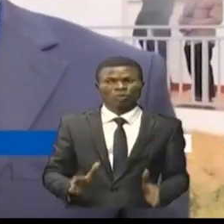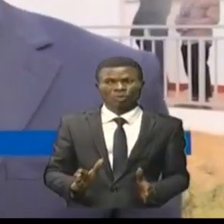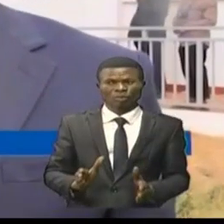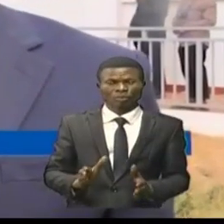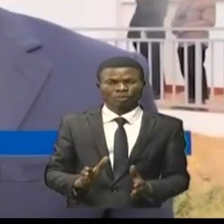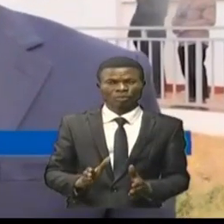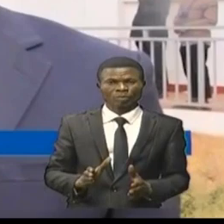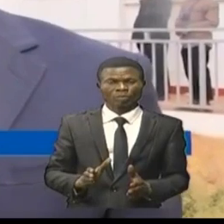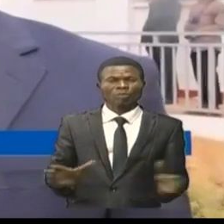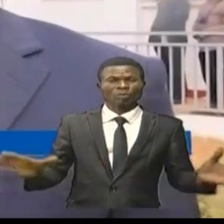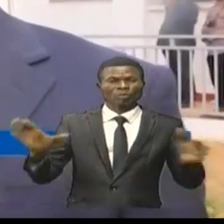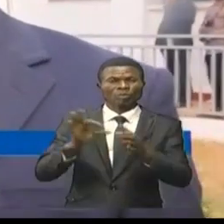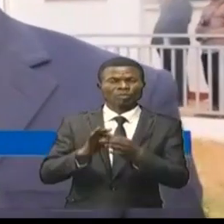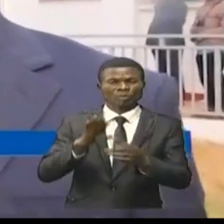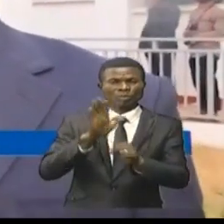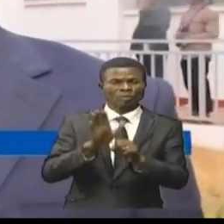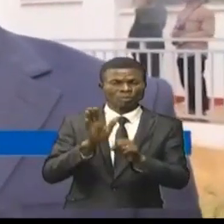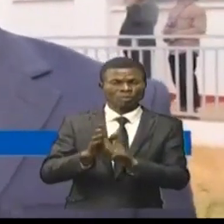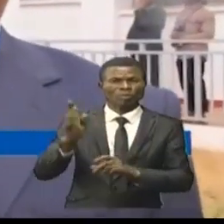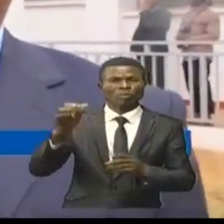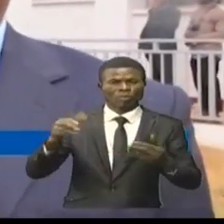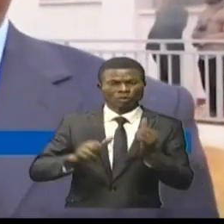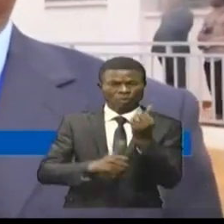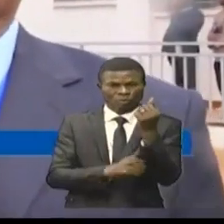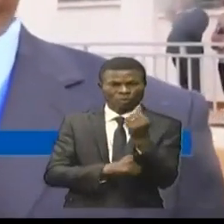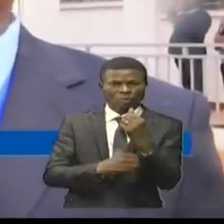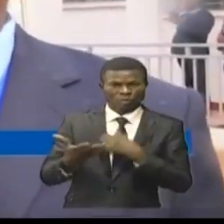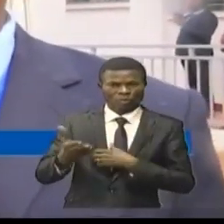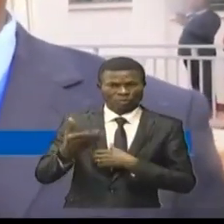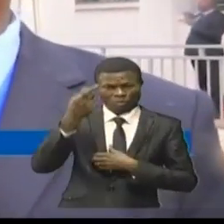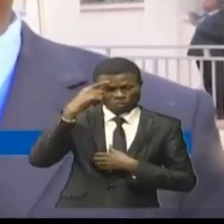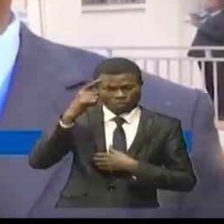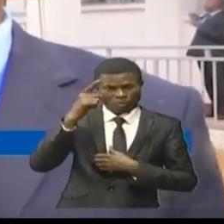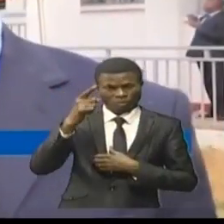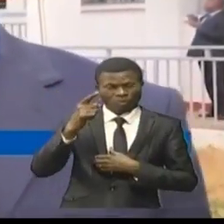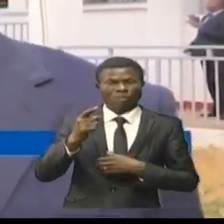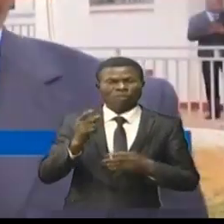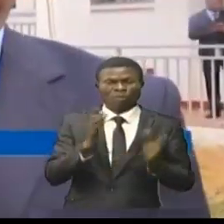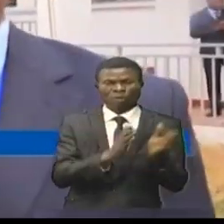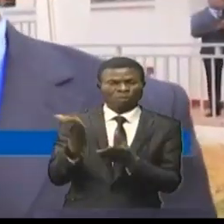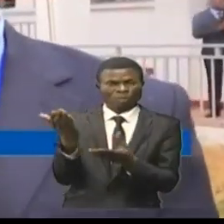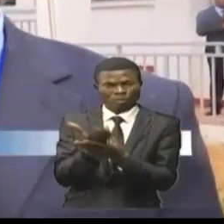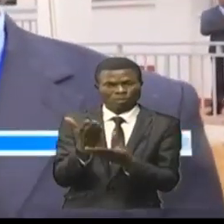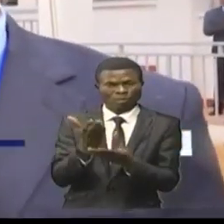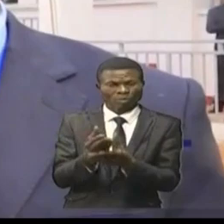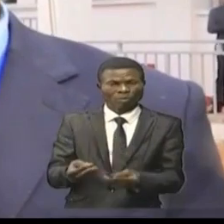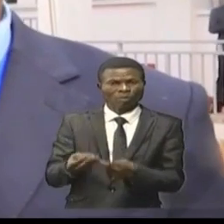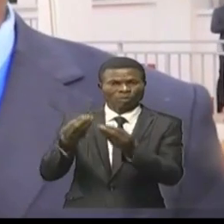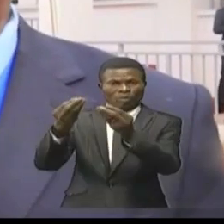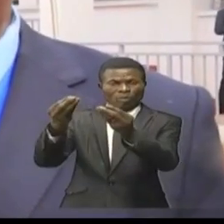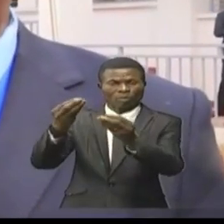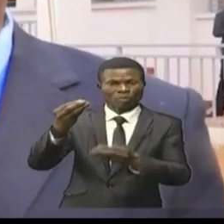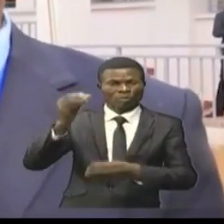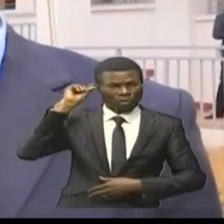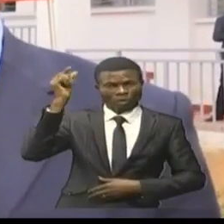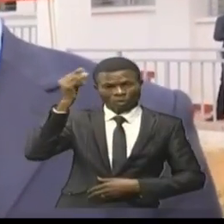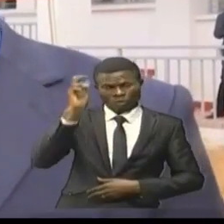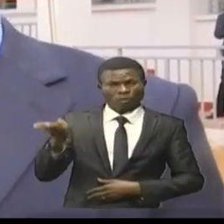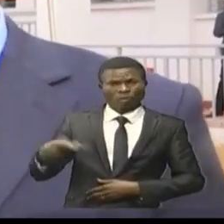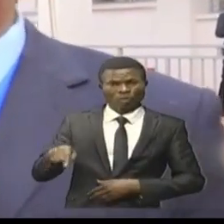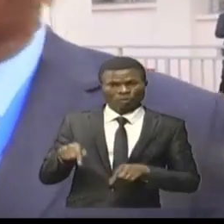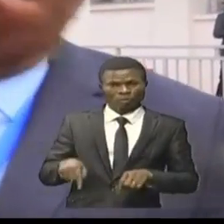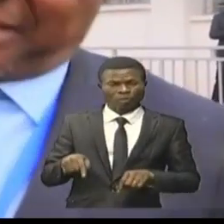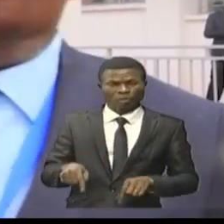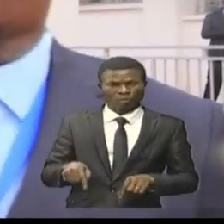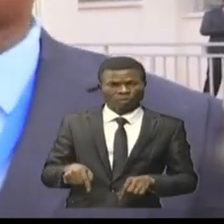rassembler les Bakongo qui se colloquent pour dresser une feuille de route à remettre au gouvernement provincial pour